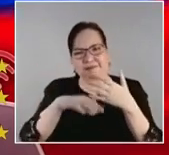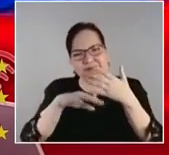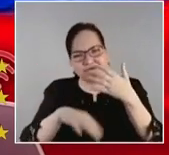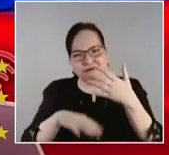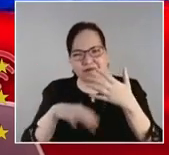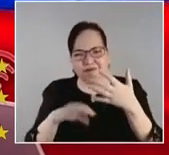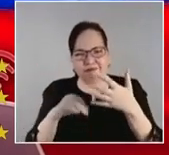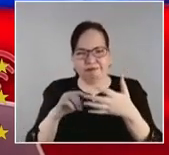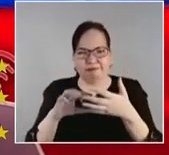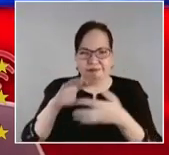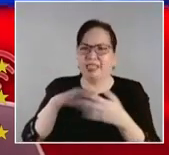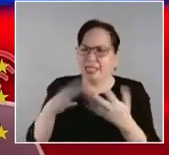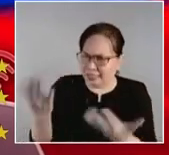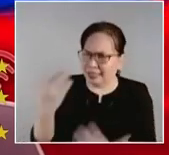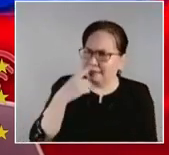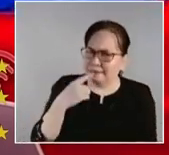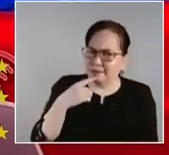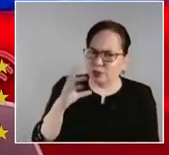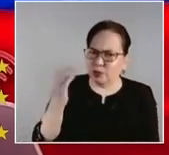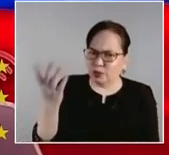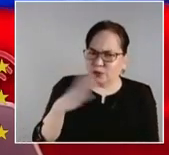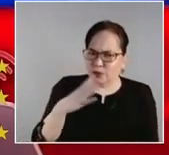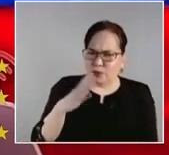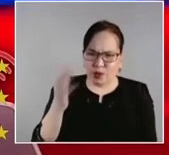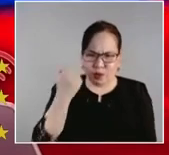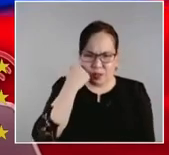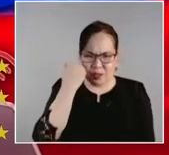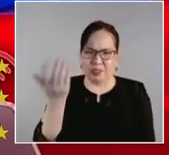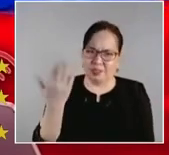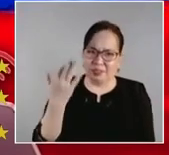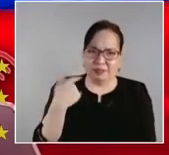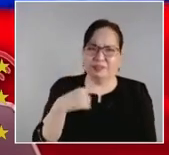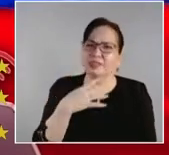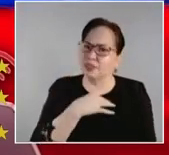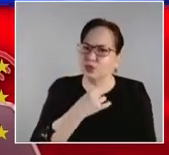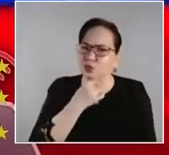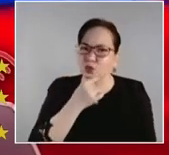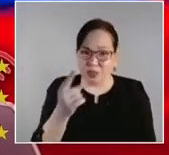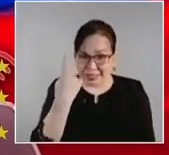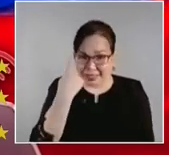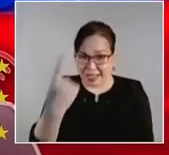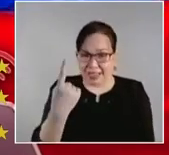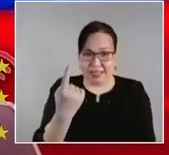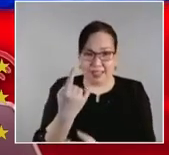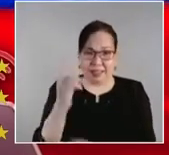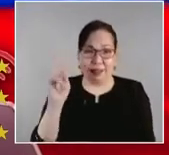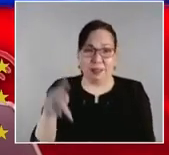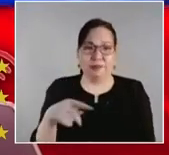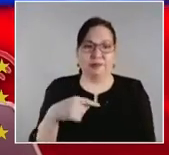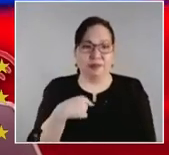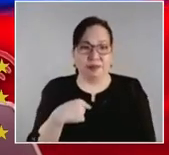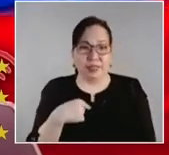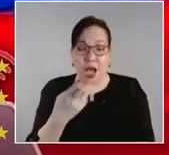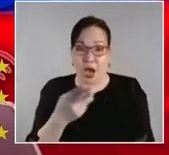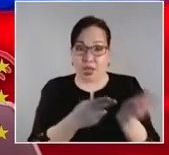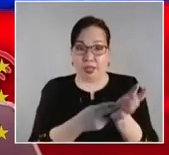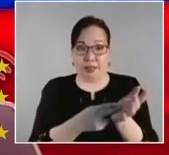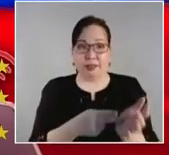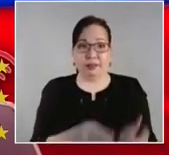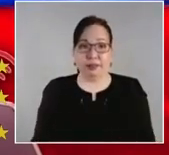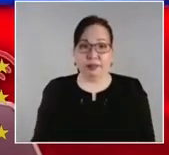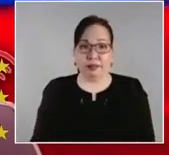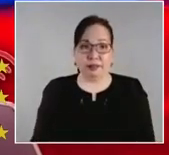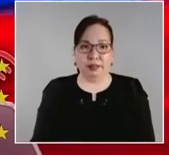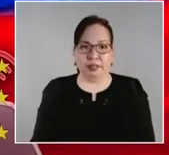share it. Tayo-tayo lang po ito. No, it's interesting eh. It was interesting to hear kanina. If I were to be honest po, talagang hindi ko